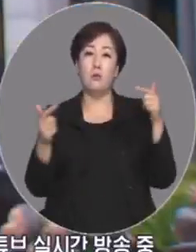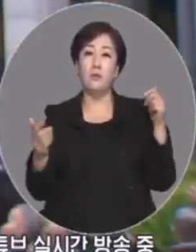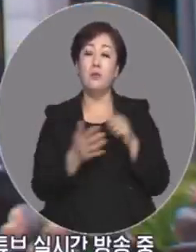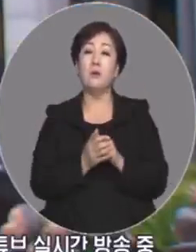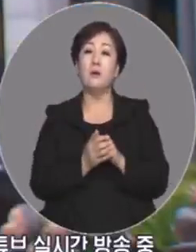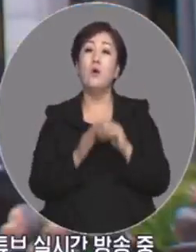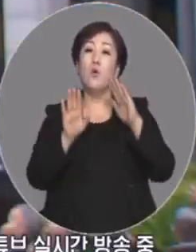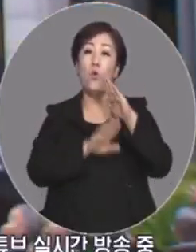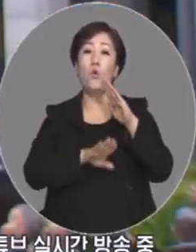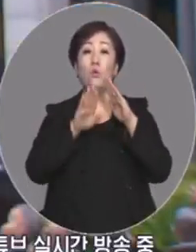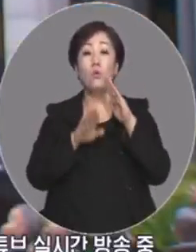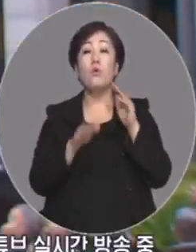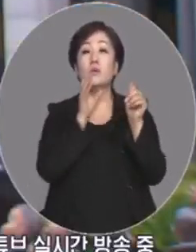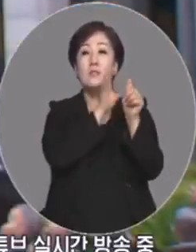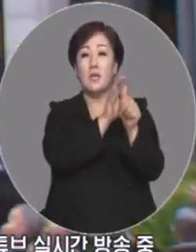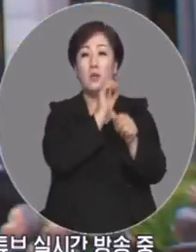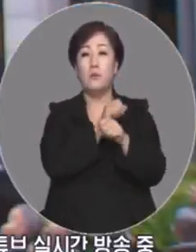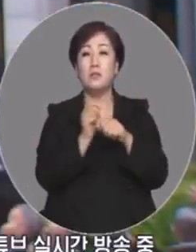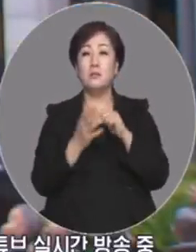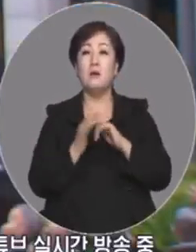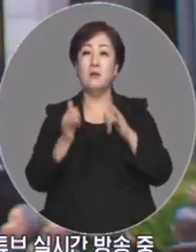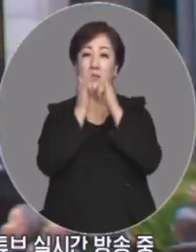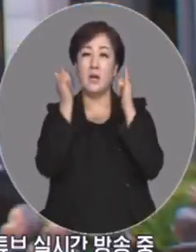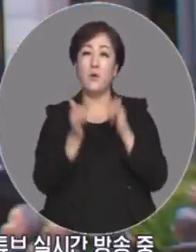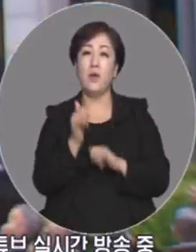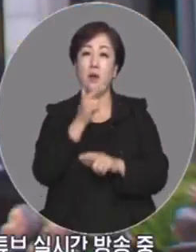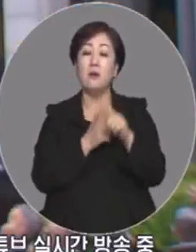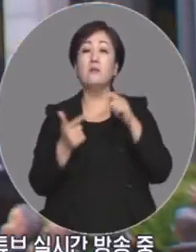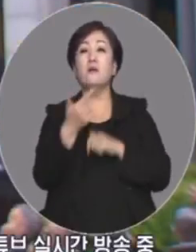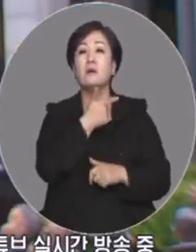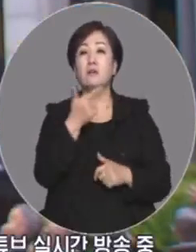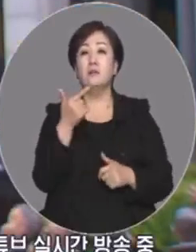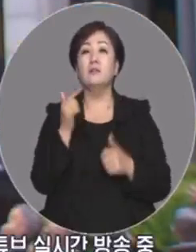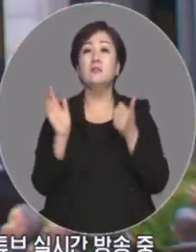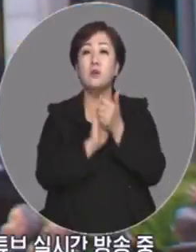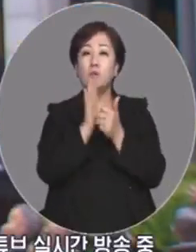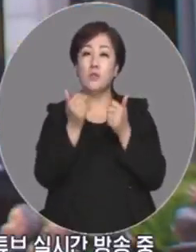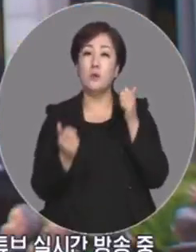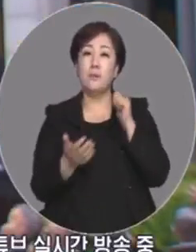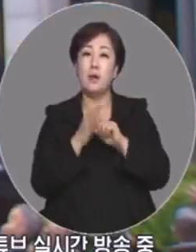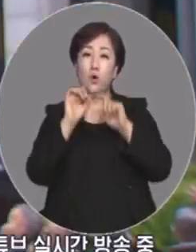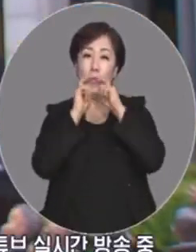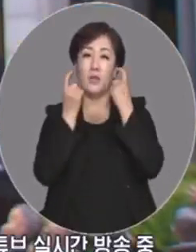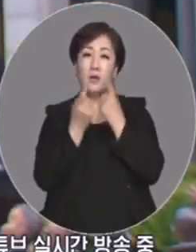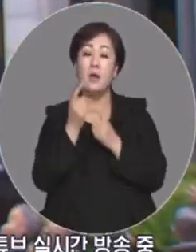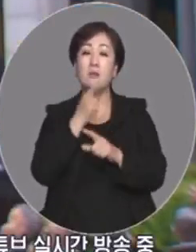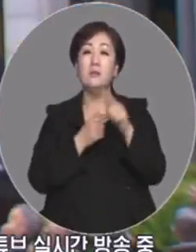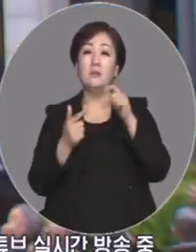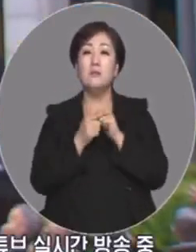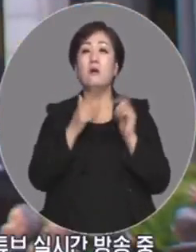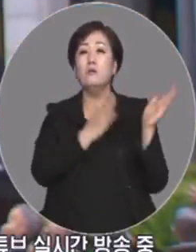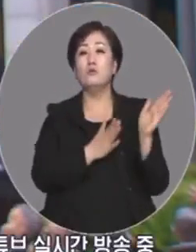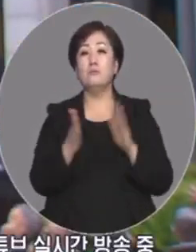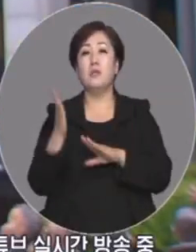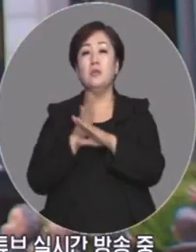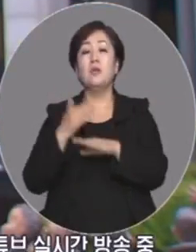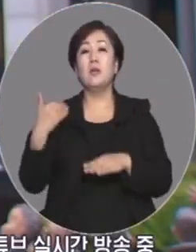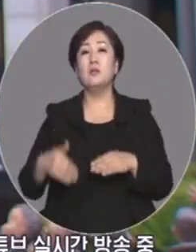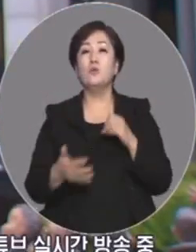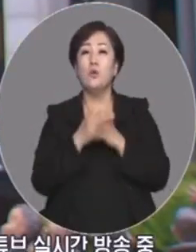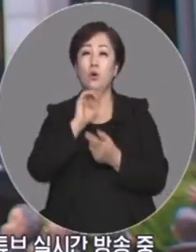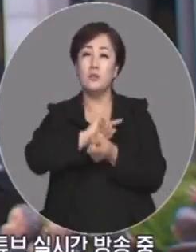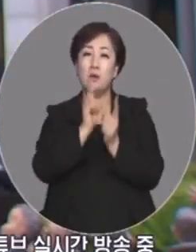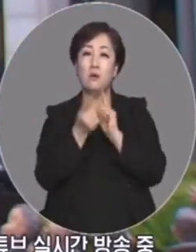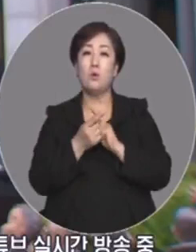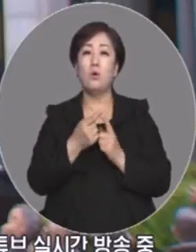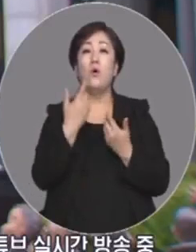주도해 지역 내 사회 서비스의 질을 높인다는 긍정적인 측면과 민간 영역에 옥상옥 구조만 만들어 되레 예산만